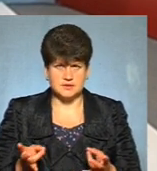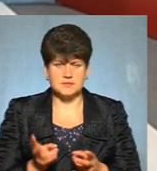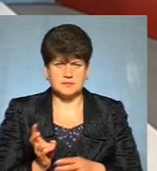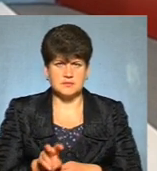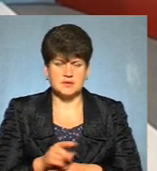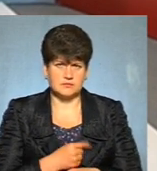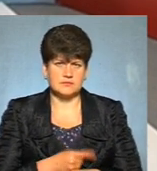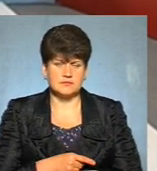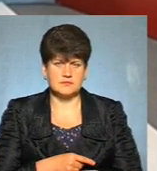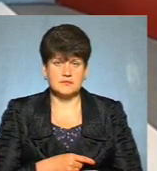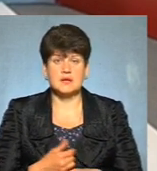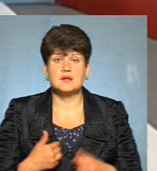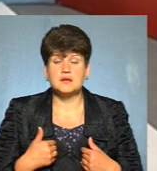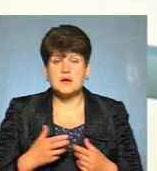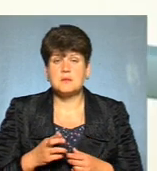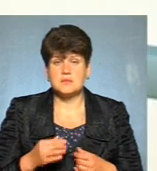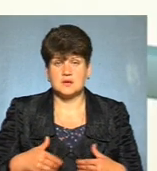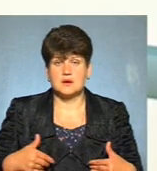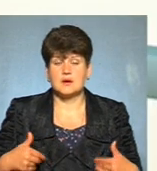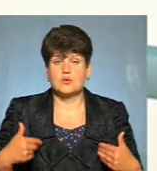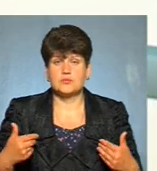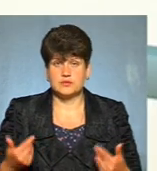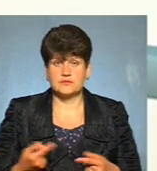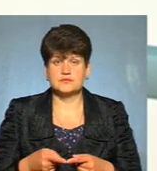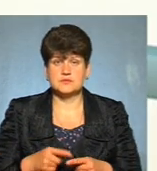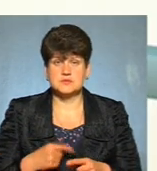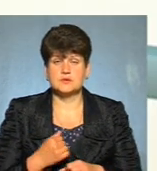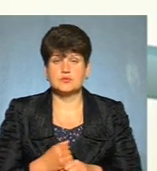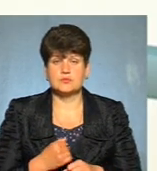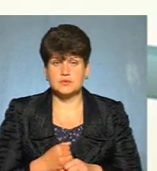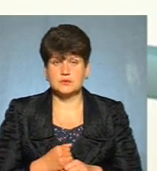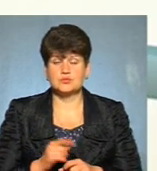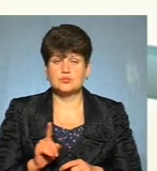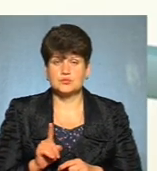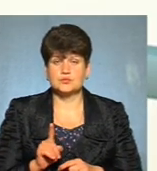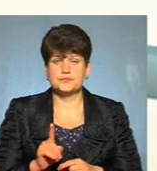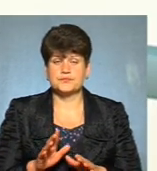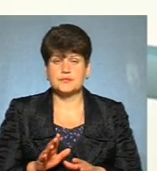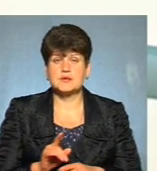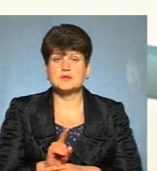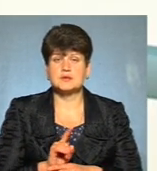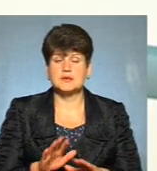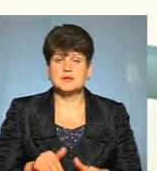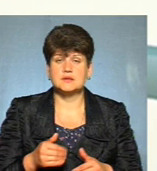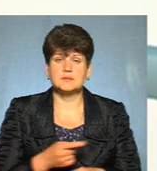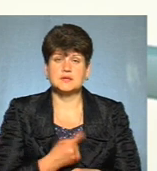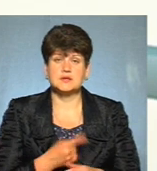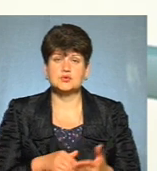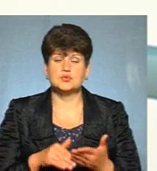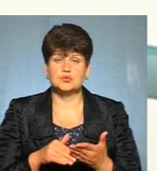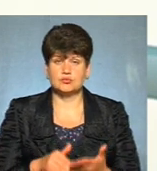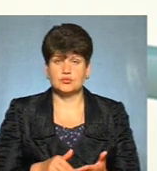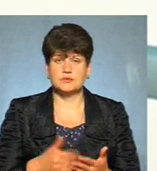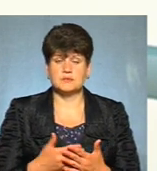заклад? Я би рекомендував це робити, тому що стандарти надання медичної допомоги, наприклад,